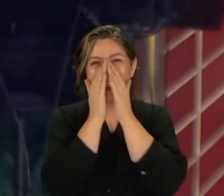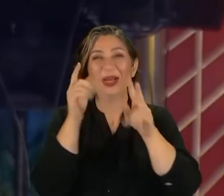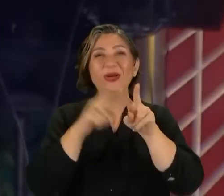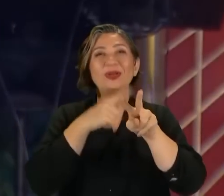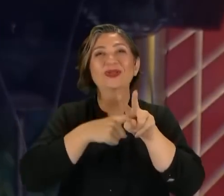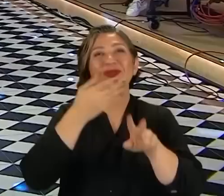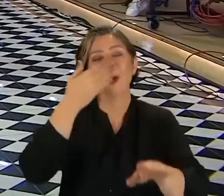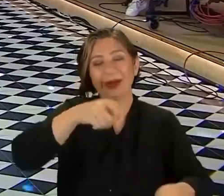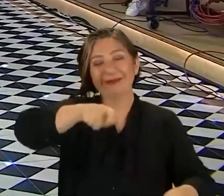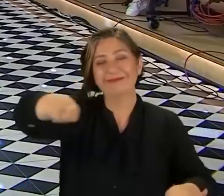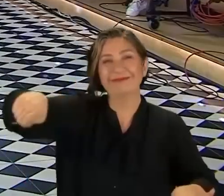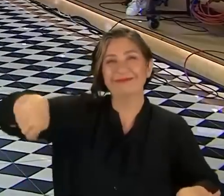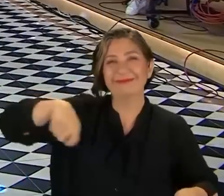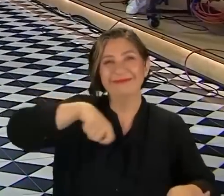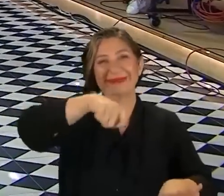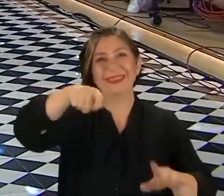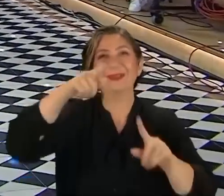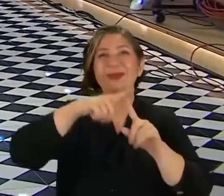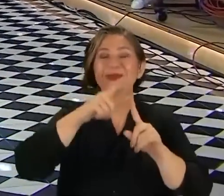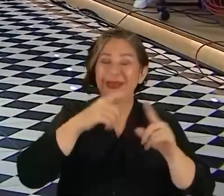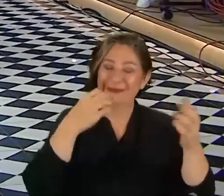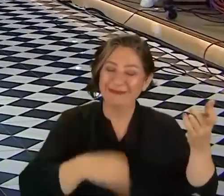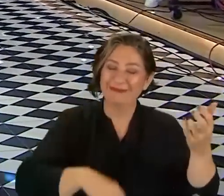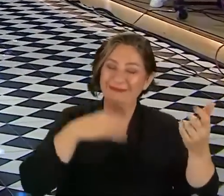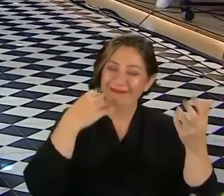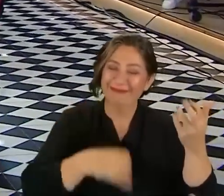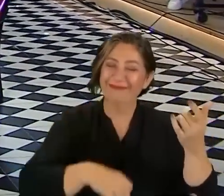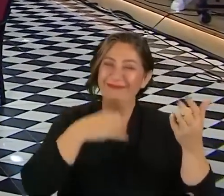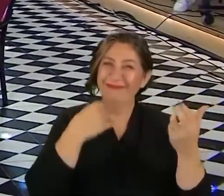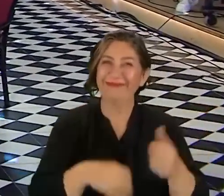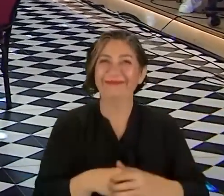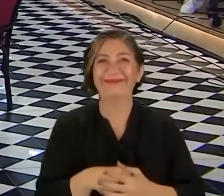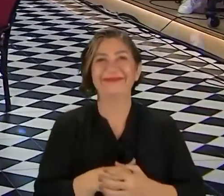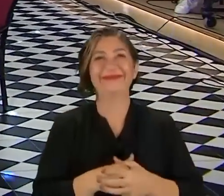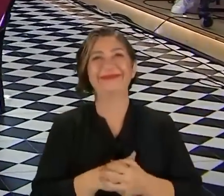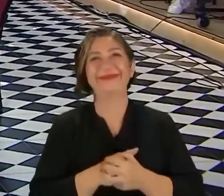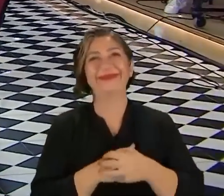Yusuf çorba kaynatır, Tunçer bağlama çalar.